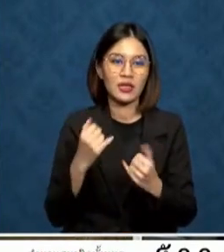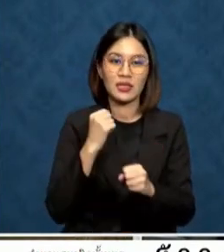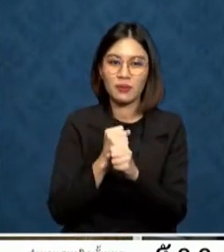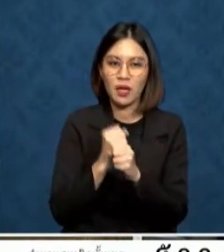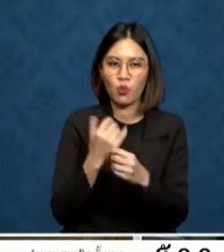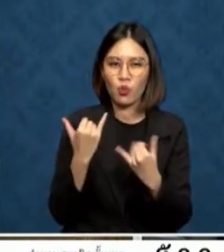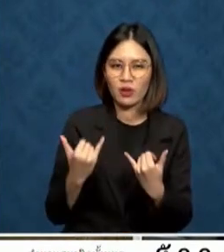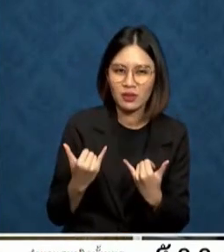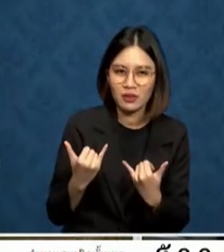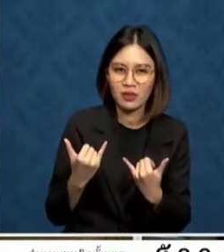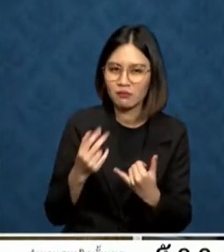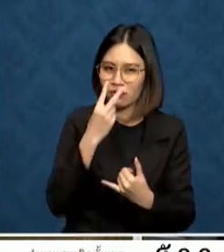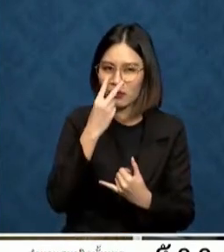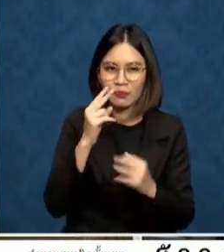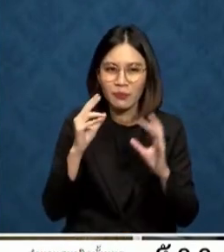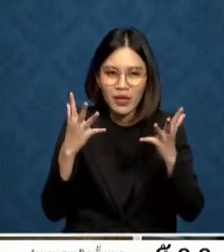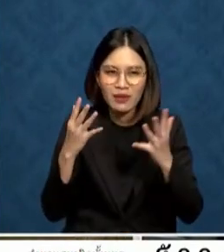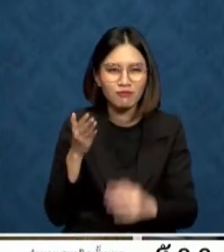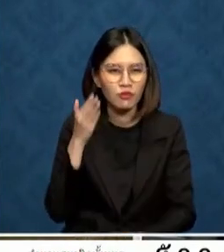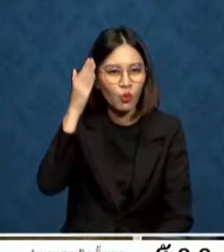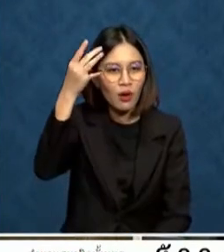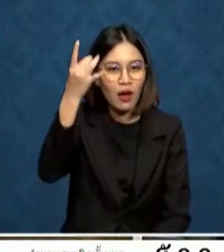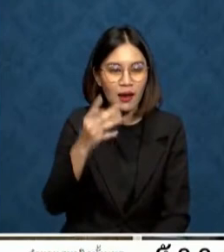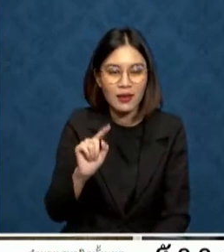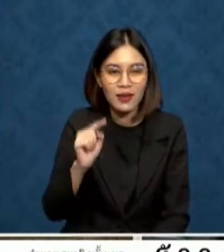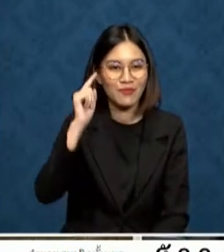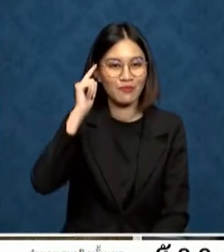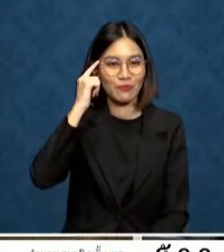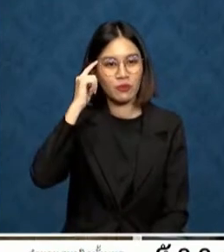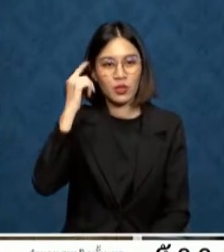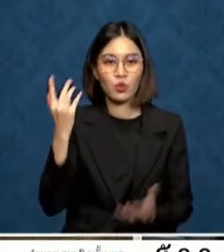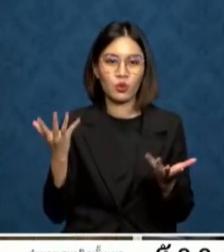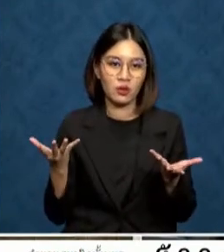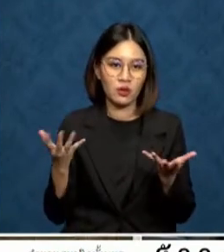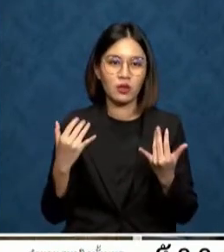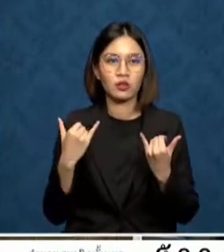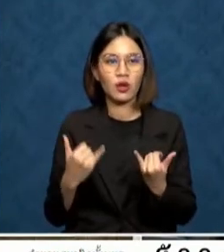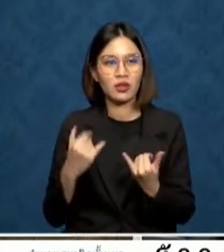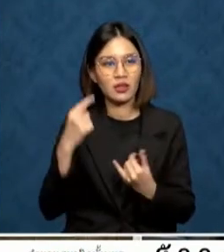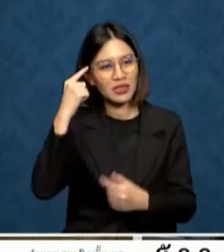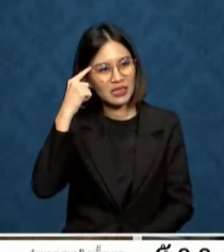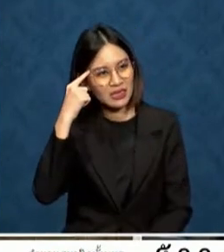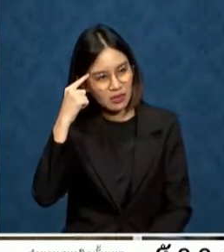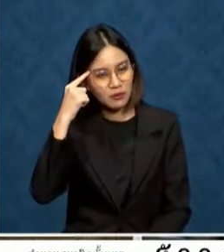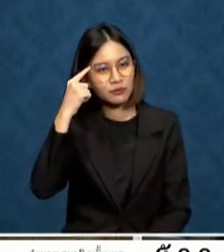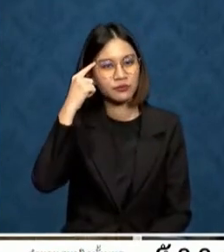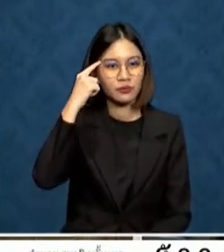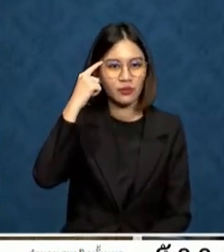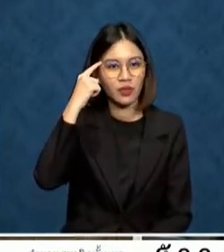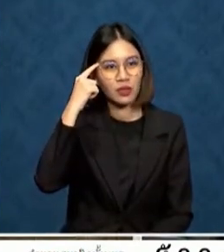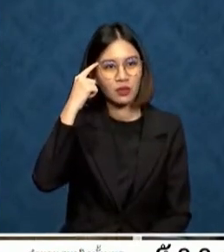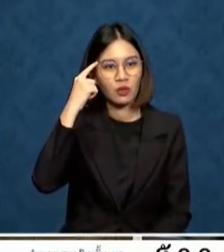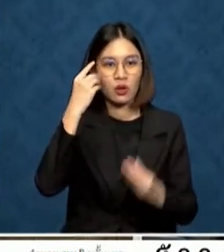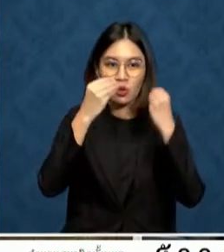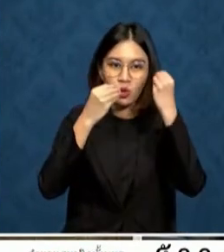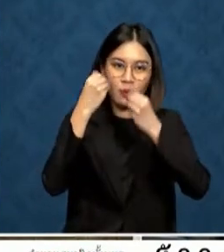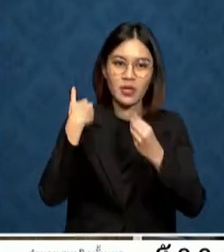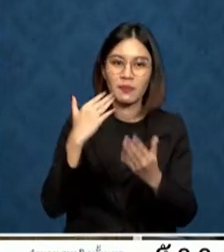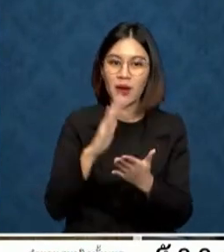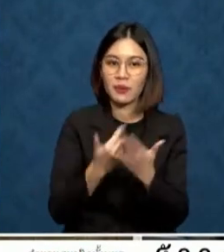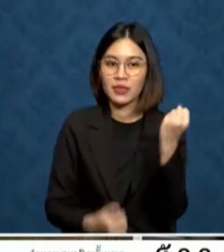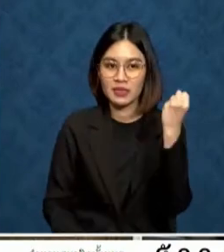วันนี้มันก็ยังมองไม่เห็นปลายทางอย่างที่ผมบอกไปครับว่าท่านกำลังหลงทางผมแบ่งการหลงทางของท่านเป็น 4อย่างนะ